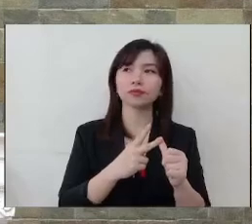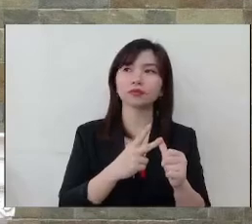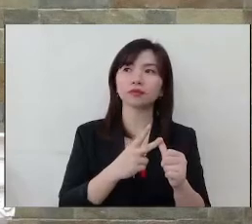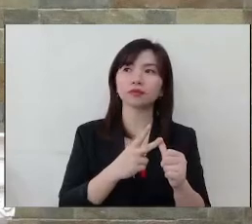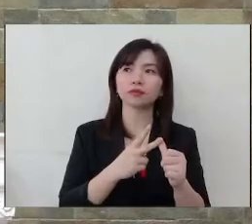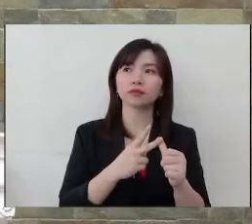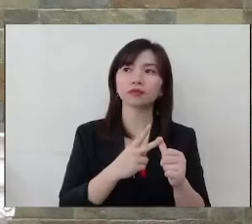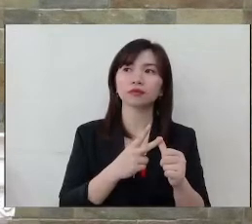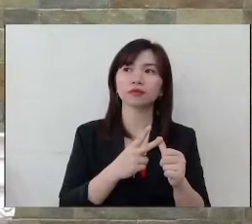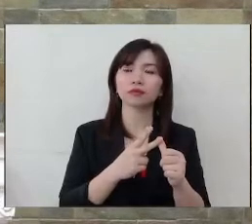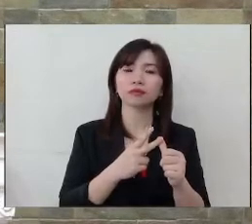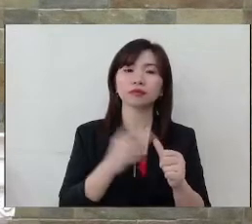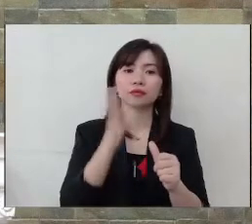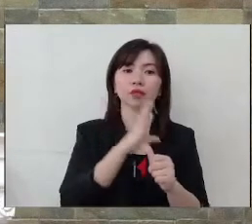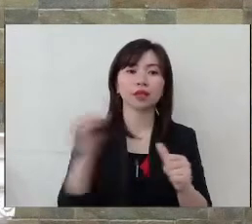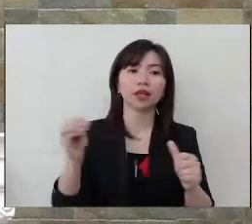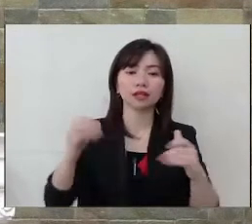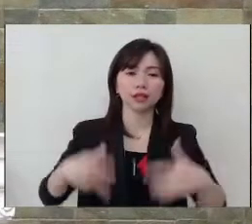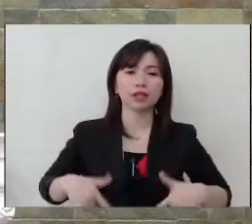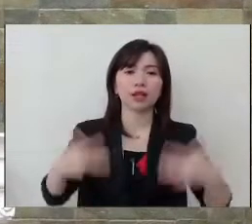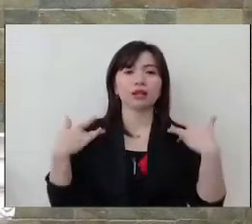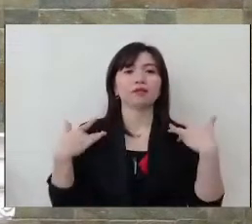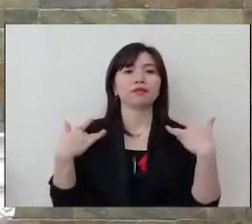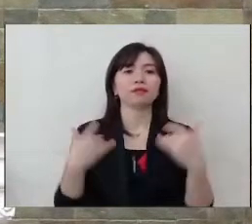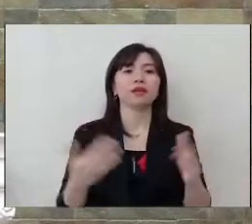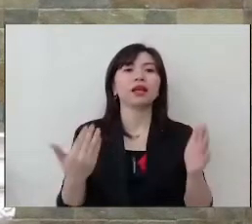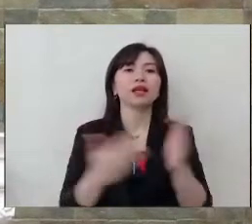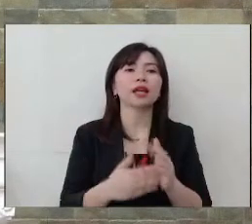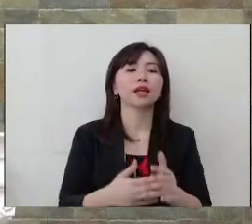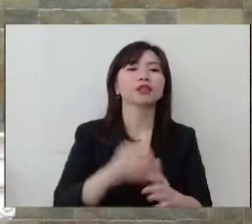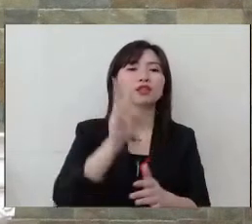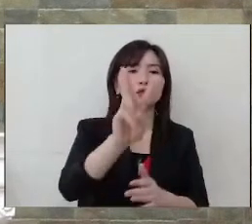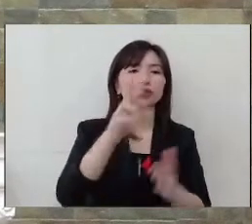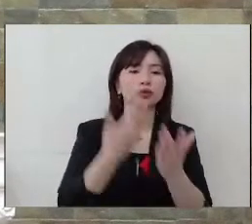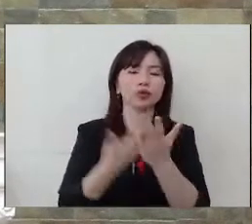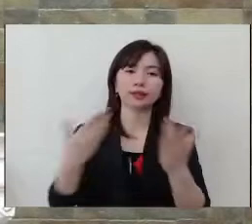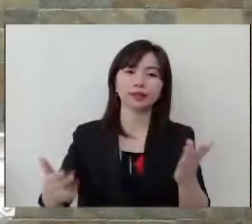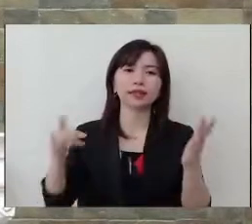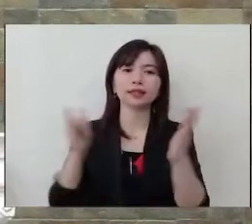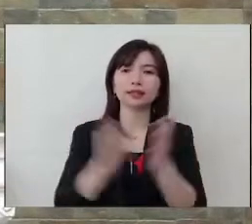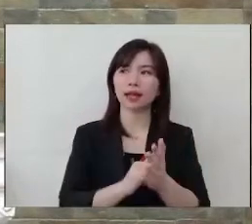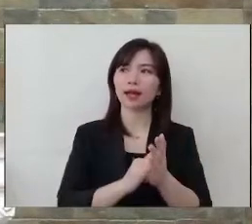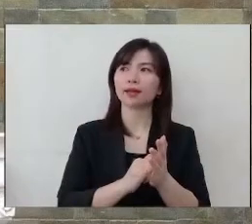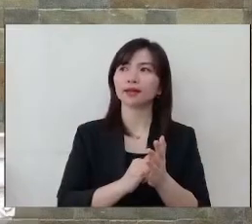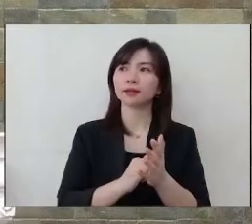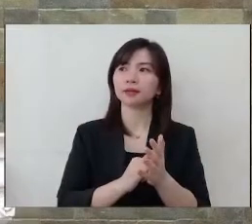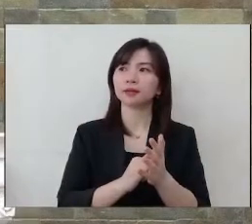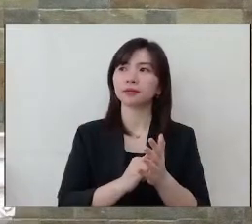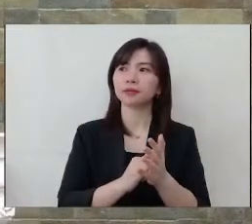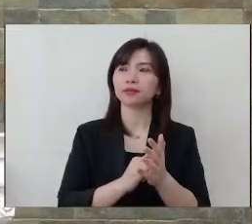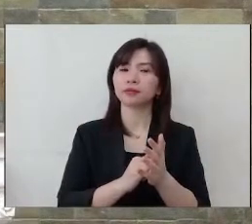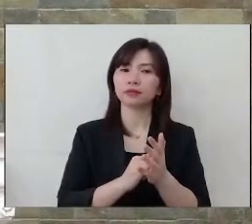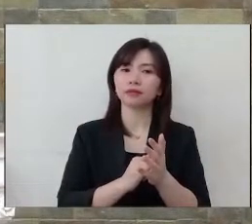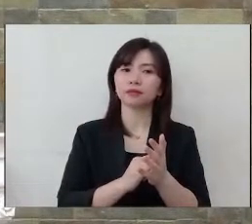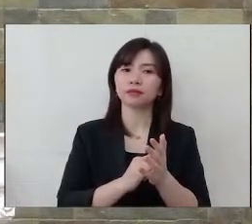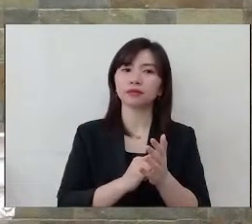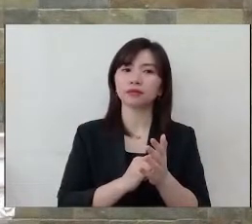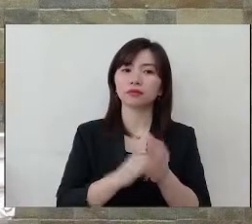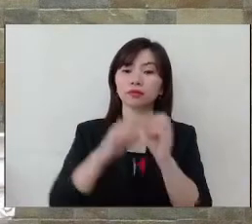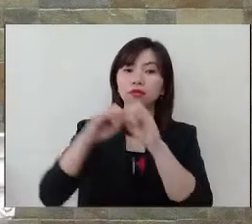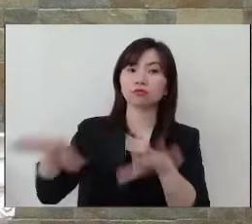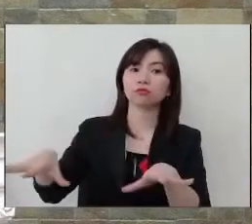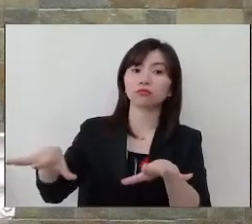worst, is the life. It's the life. Dalawang bagay ang mawawala sa